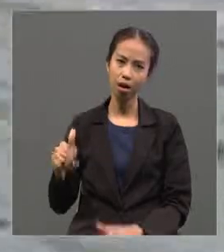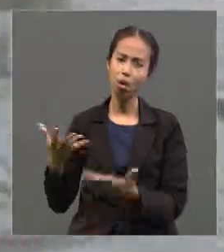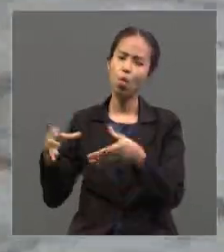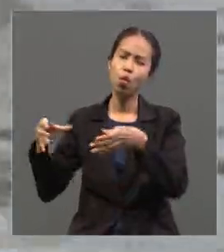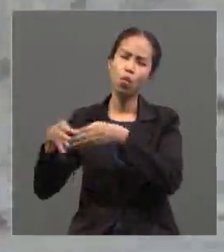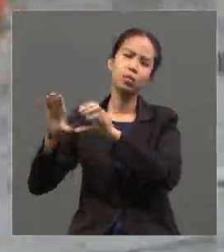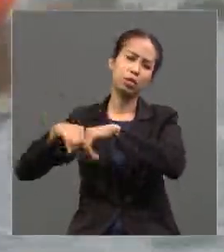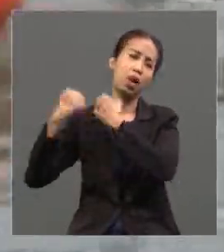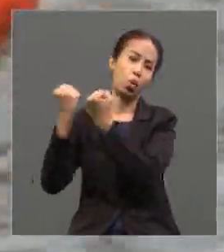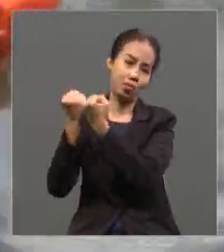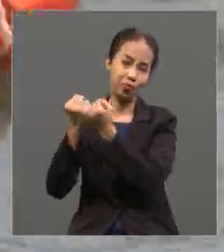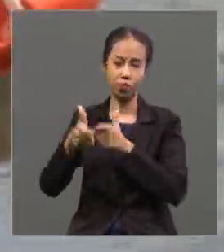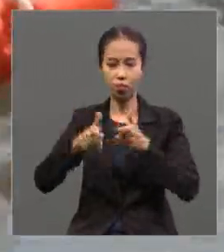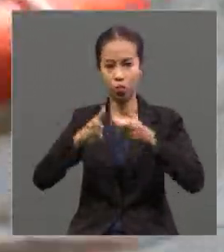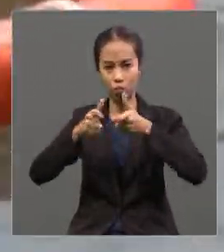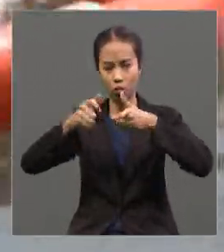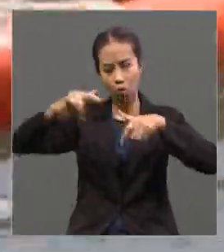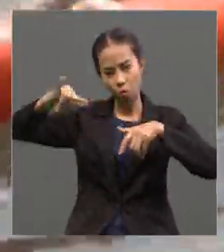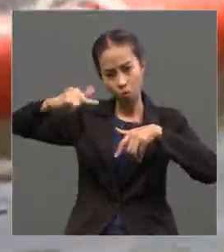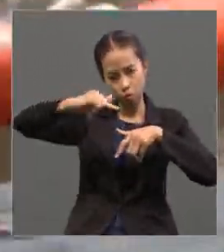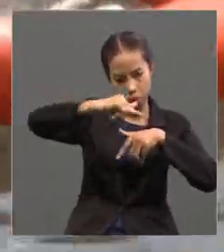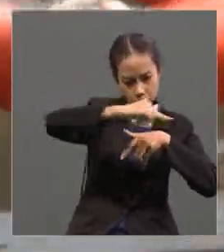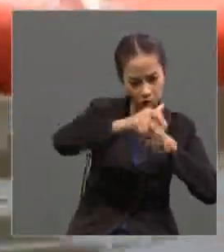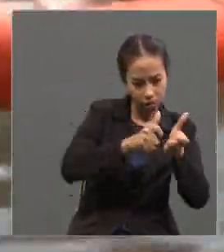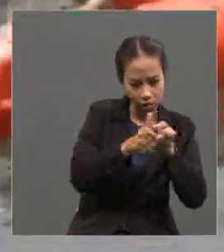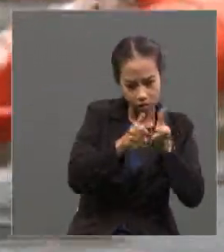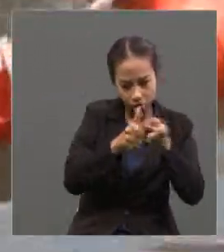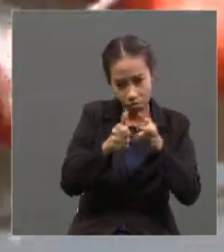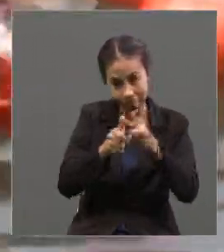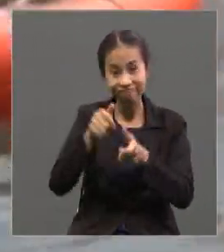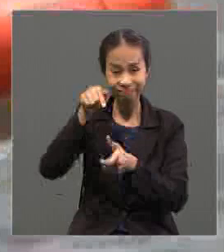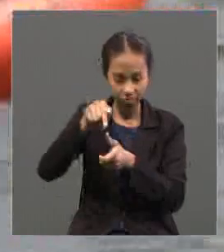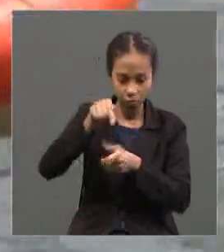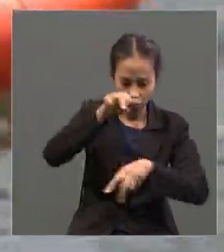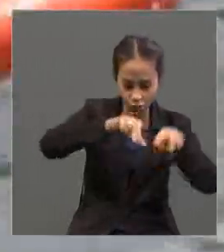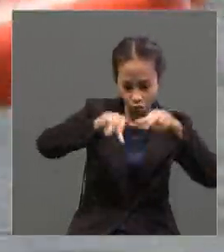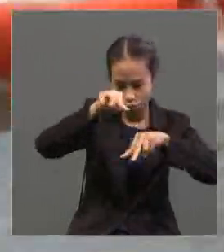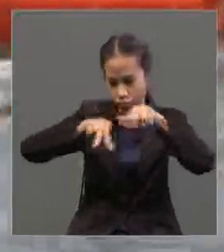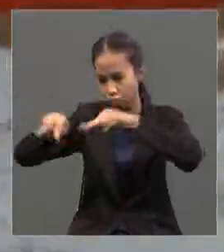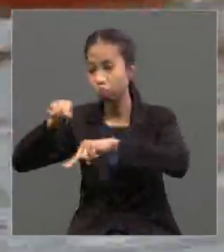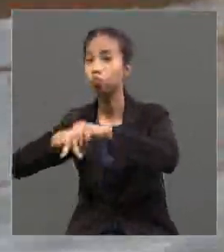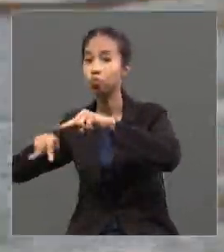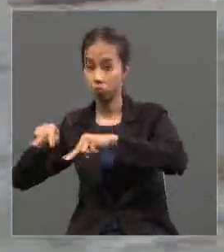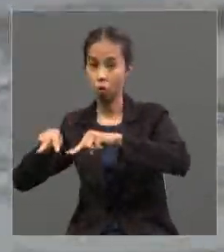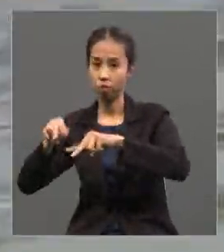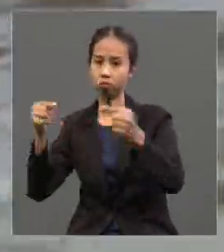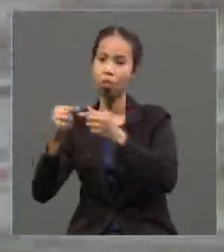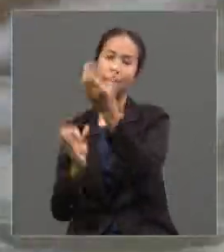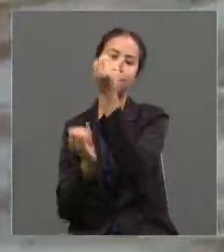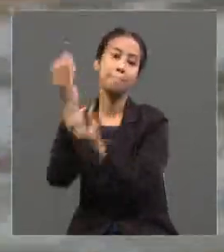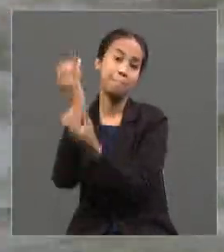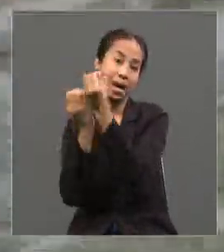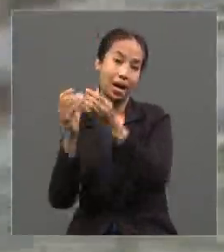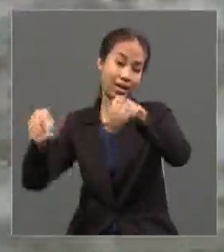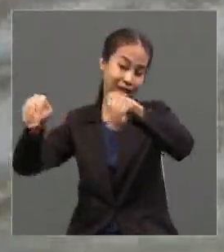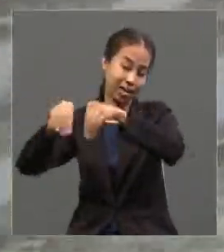เทศไทยก็นำโดรนตรวจจับความร้อนเนี่ยจำนวน1ตัวเดินทางเข้ามาในพื้นที่เพื่อเตรียมบินสำรวจที่บริเวณป่ารอบๆชุมช